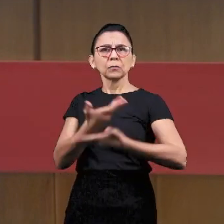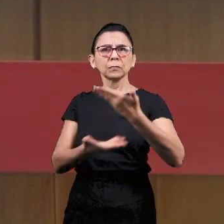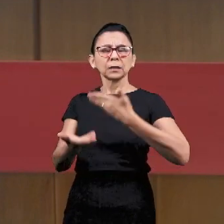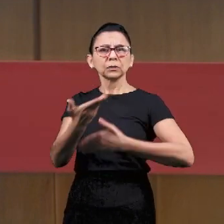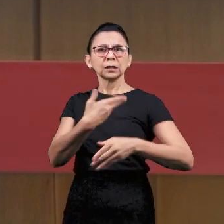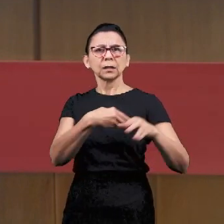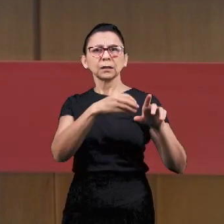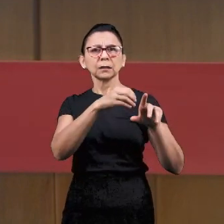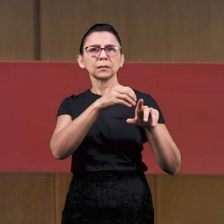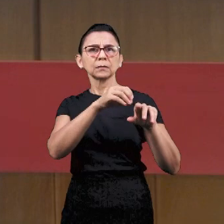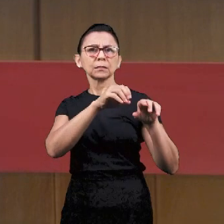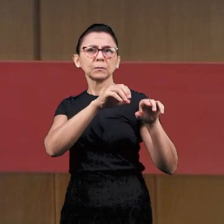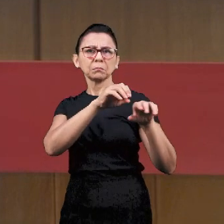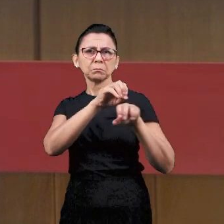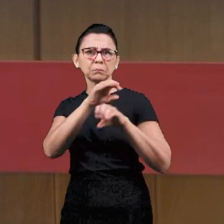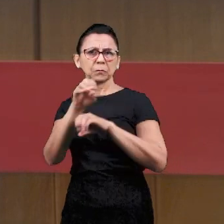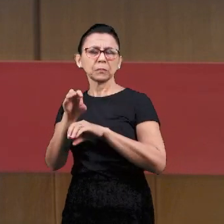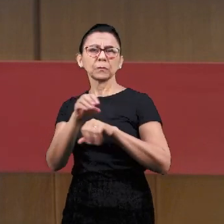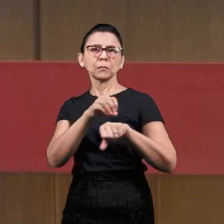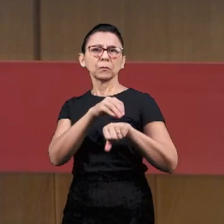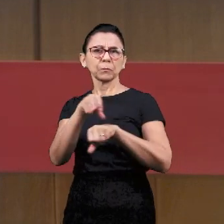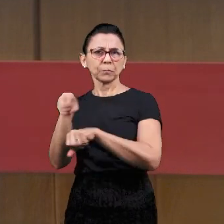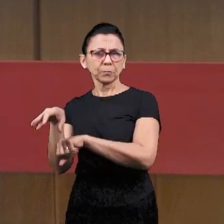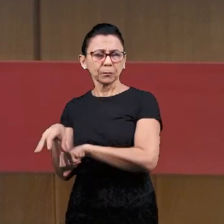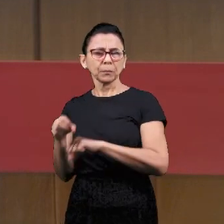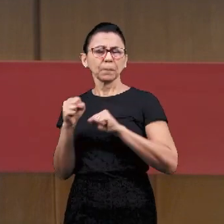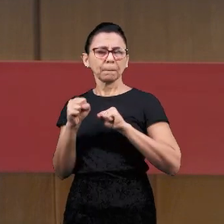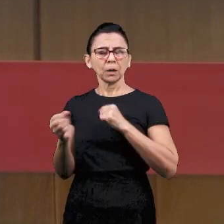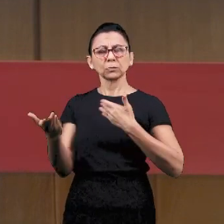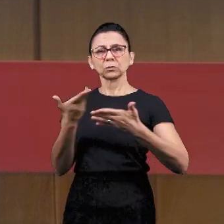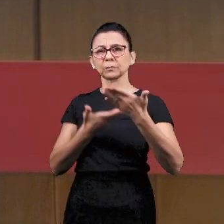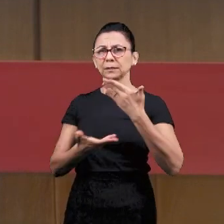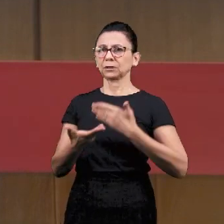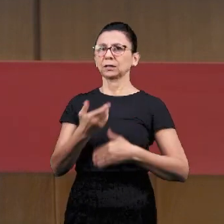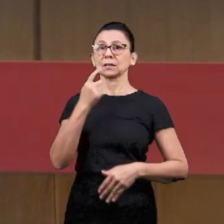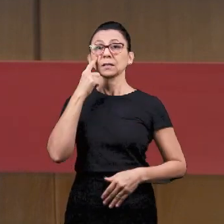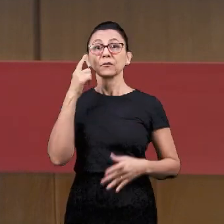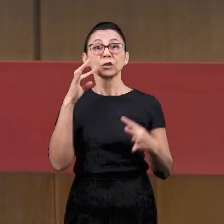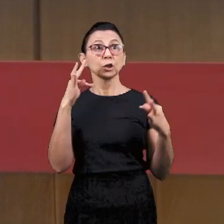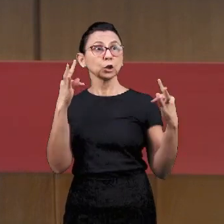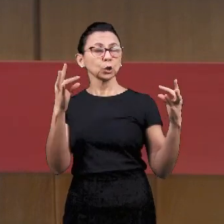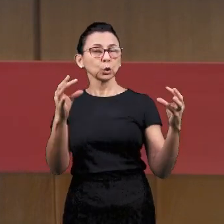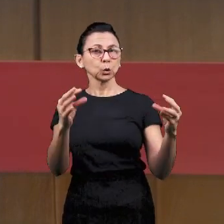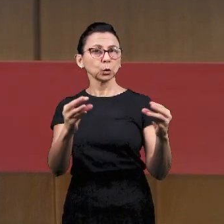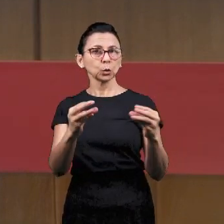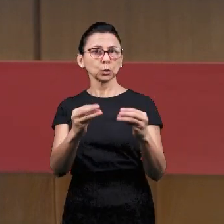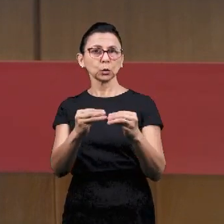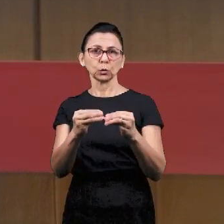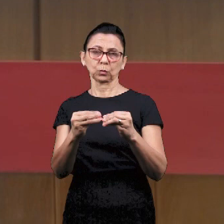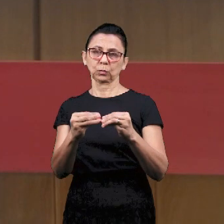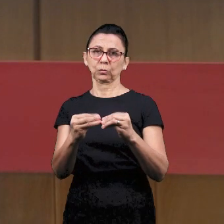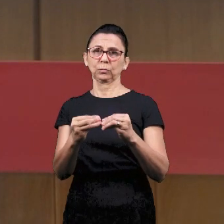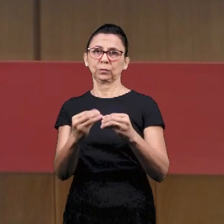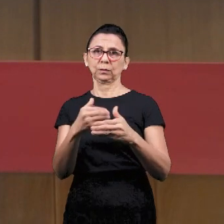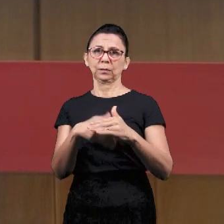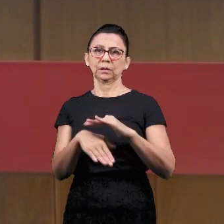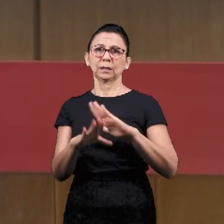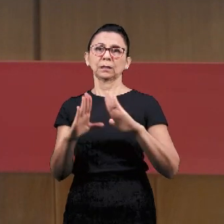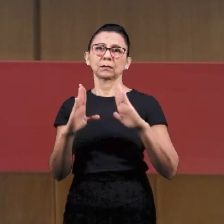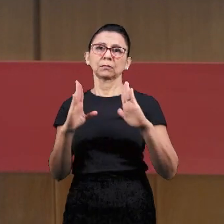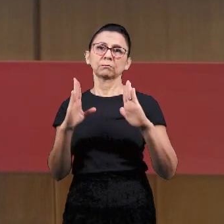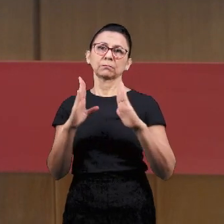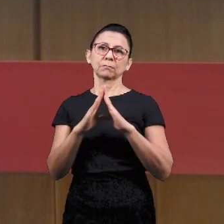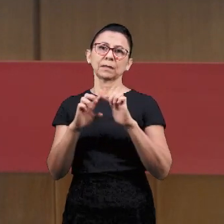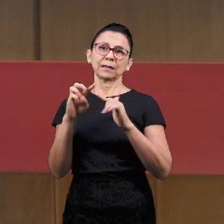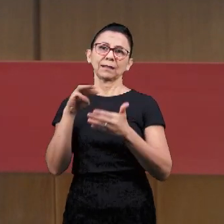partager. Ce sont des informations intéressantes, utiles. Vous allez voir à propos de tout ce qui se passe à l'Église chrétienne Maranatha. Et pour